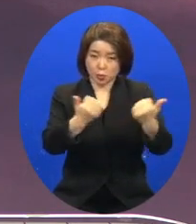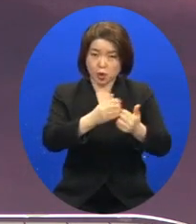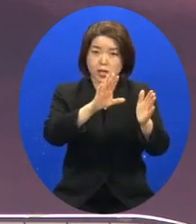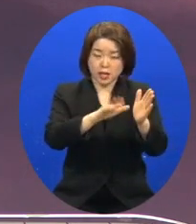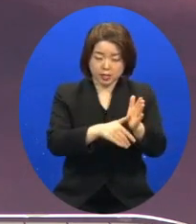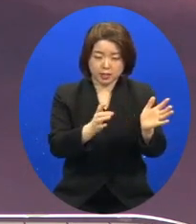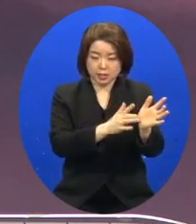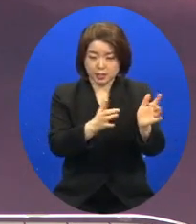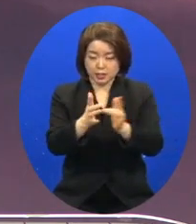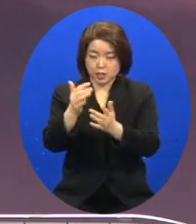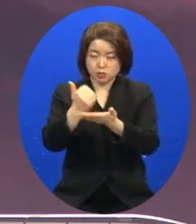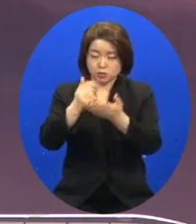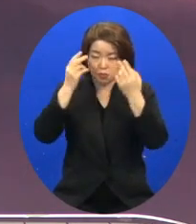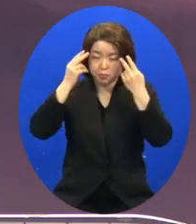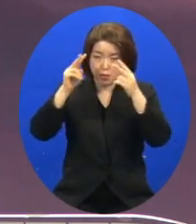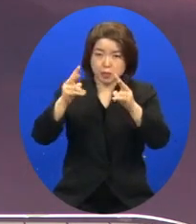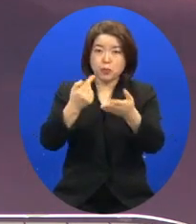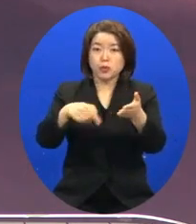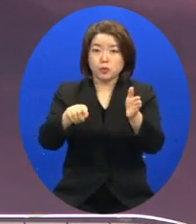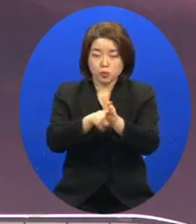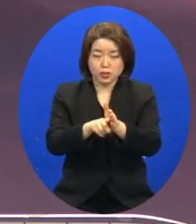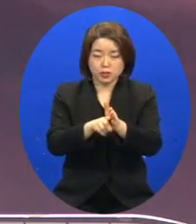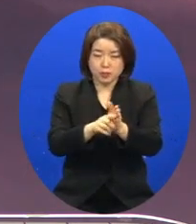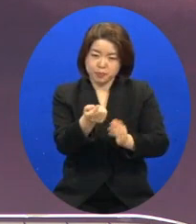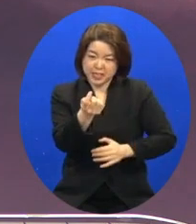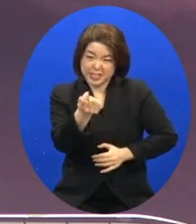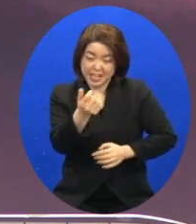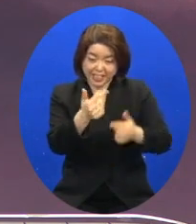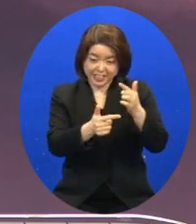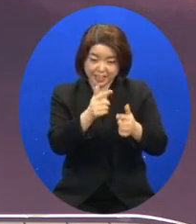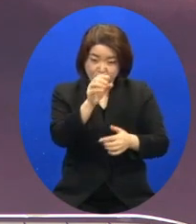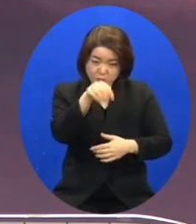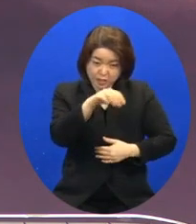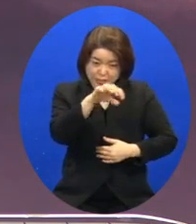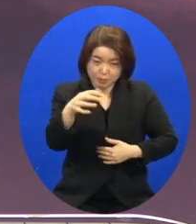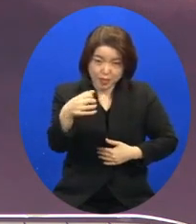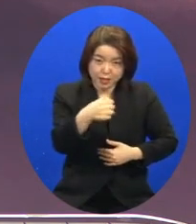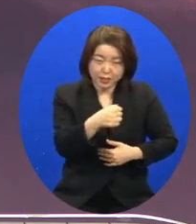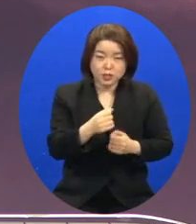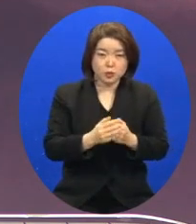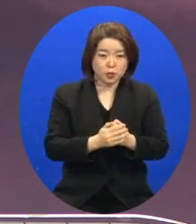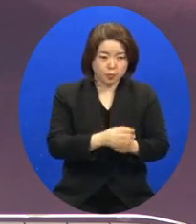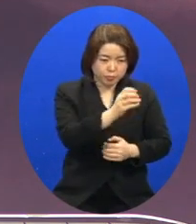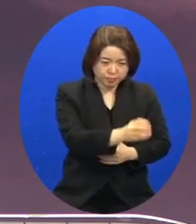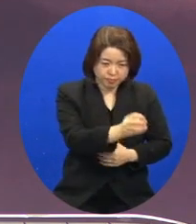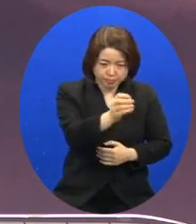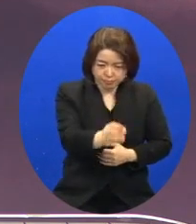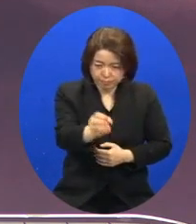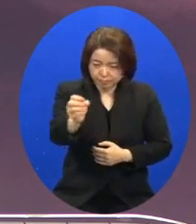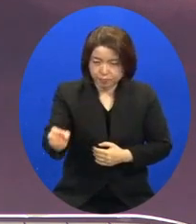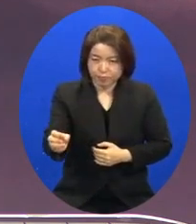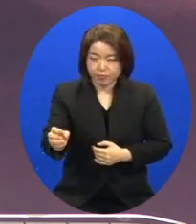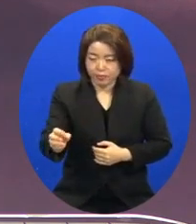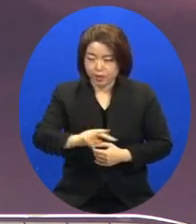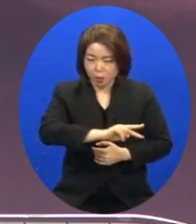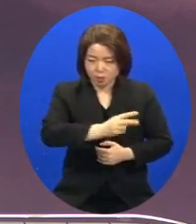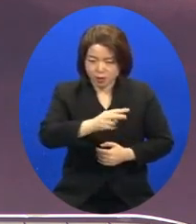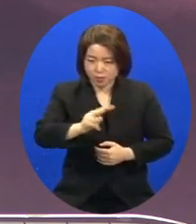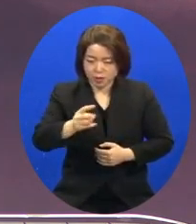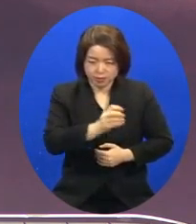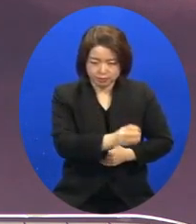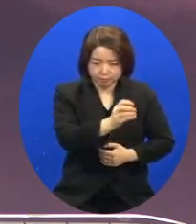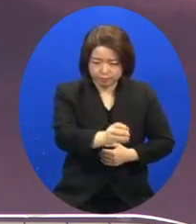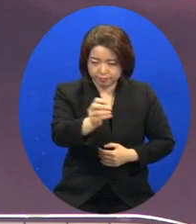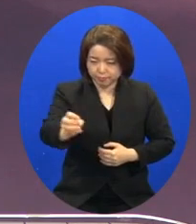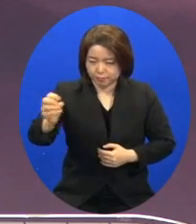예수님만 바라보기 위해서 조그만 나무 십자가를 가지고 회의하는 동안에 계속 옆에 있는 장로님들에게 계속